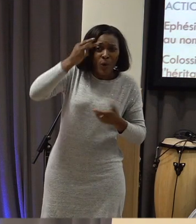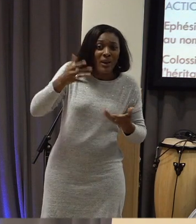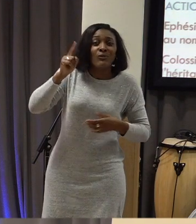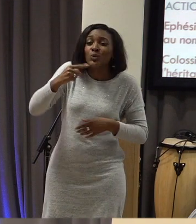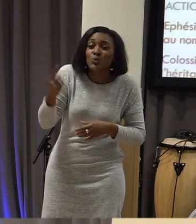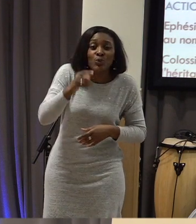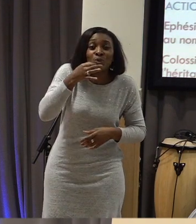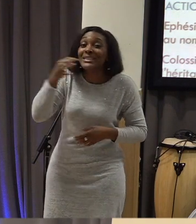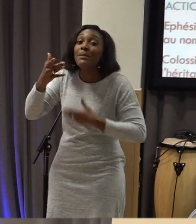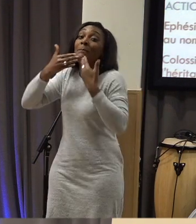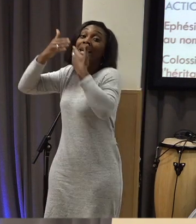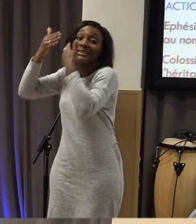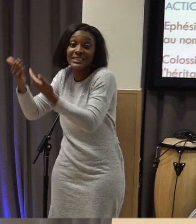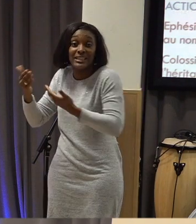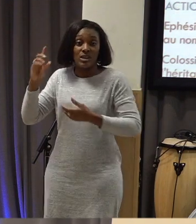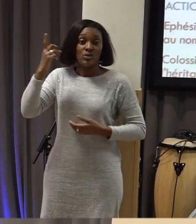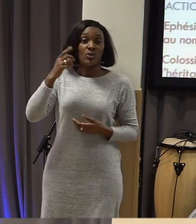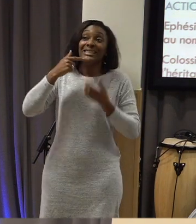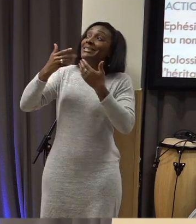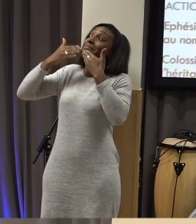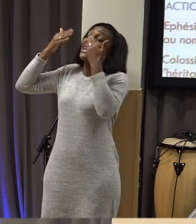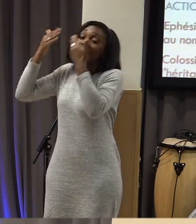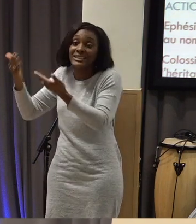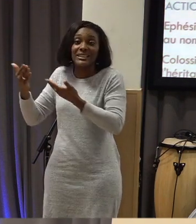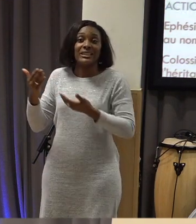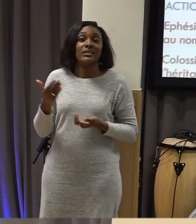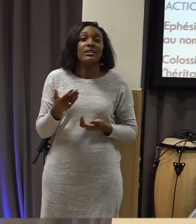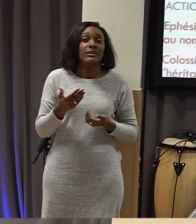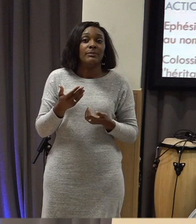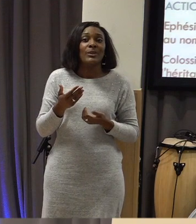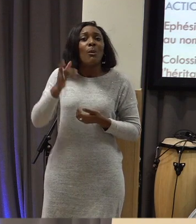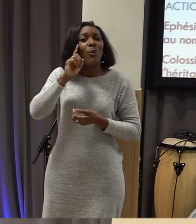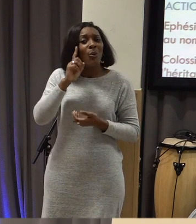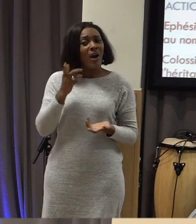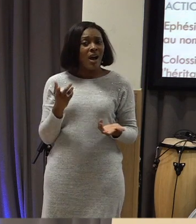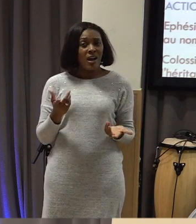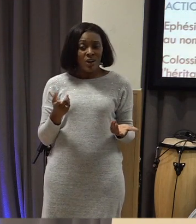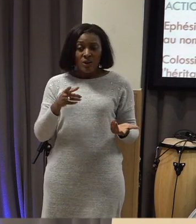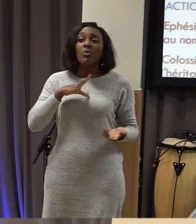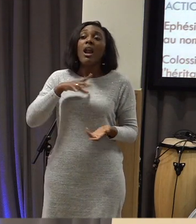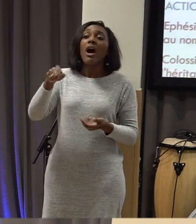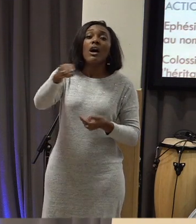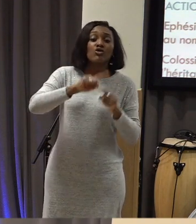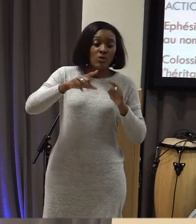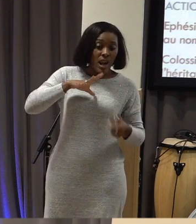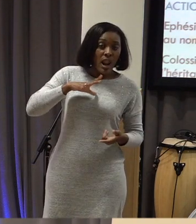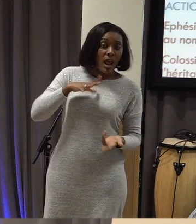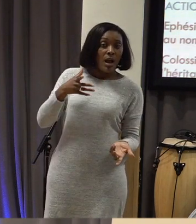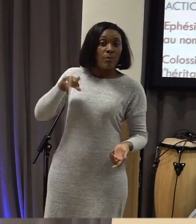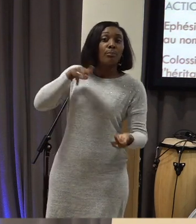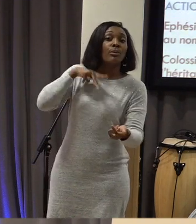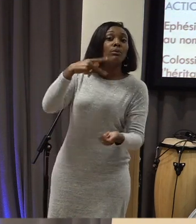Dieu. Parce que, qu'est-ce que nous avons qui ne nous ait pas été donné? Même la